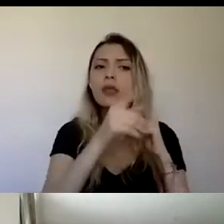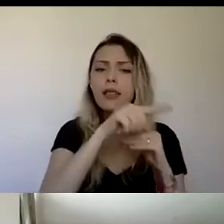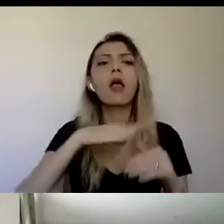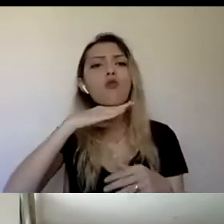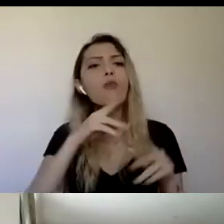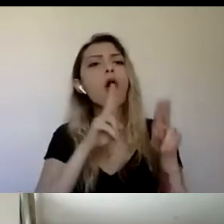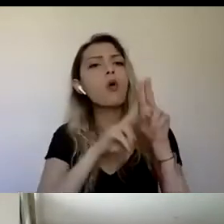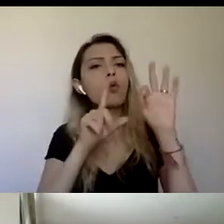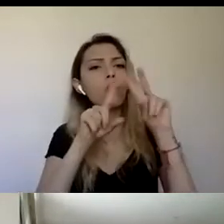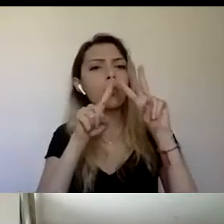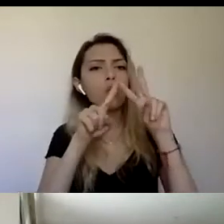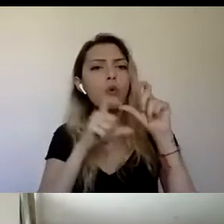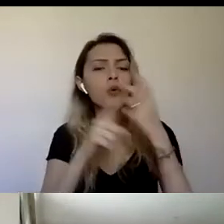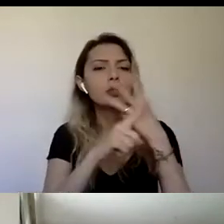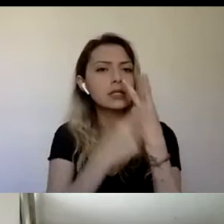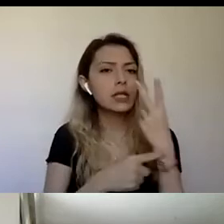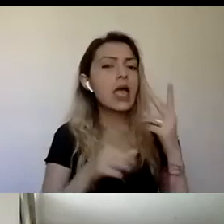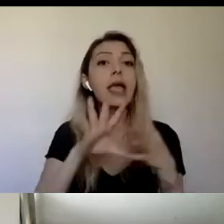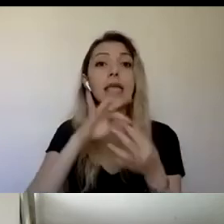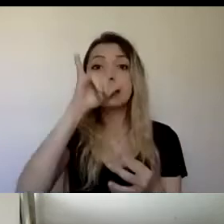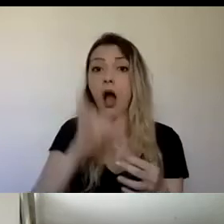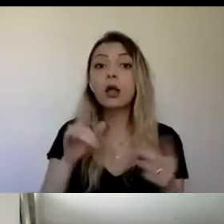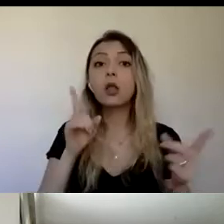insan hakları hukuku bu konuda ilgili?